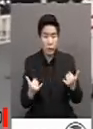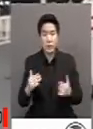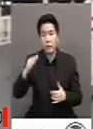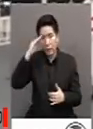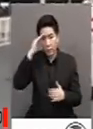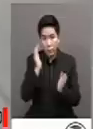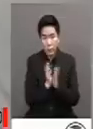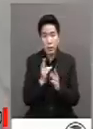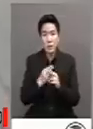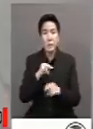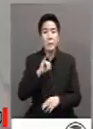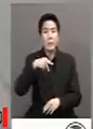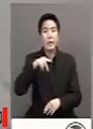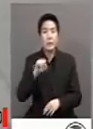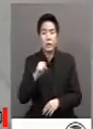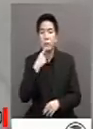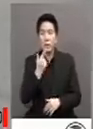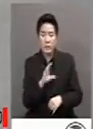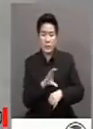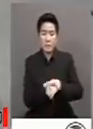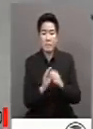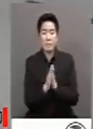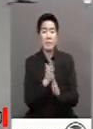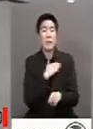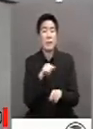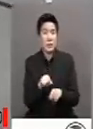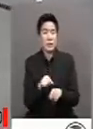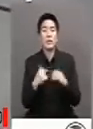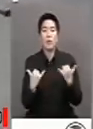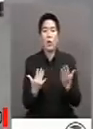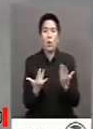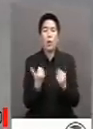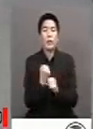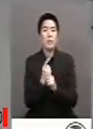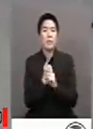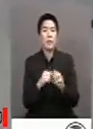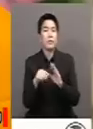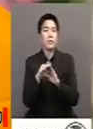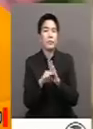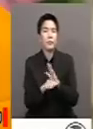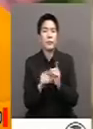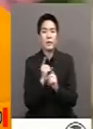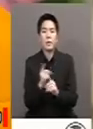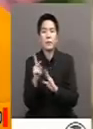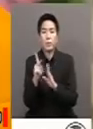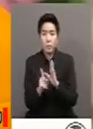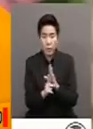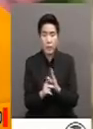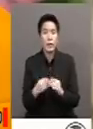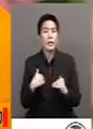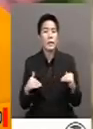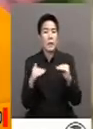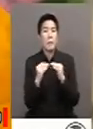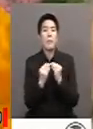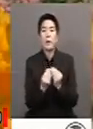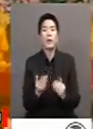เอกไพศิษฐ์บอกว่าการดำเนินการกับพระธรรมชโยยืนยันว่าจะทำตามขั้นตอนตามกฎหมายแล้วก็ให้ความเป็นธรรมกับ